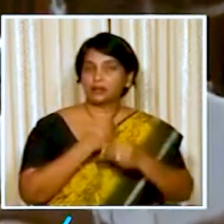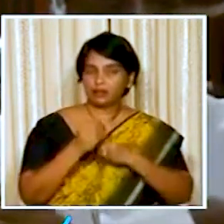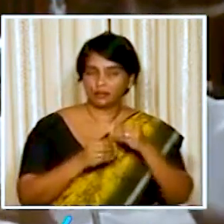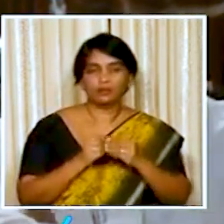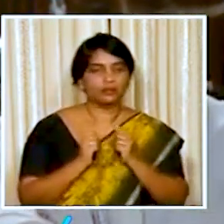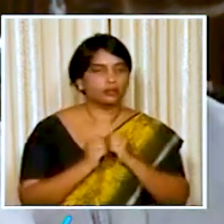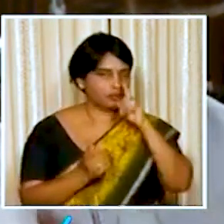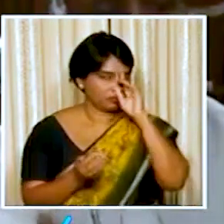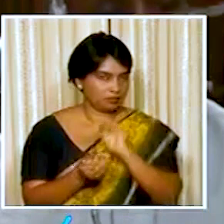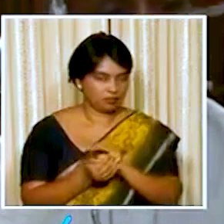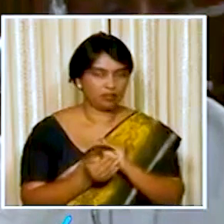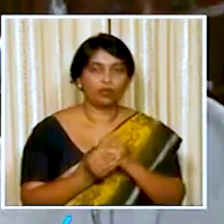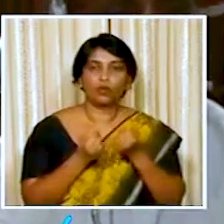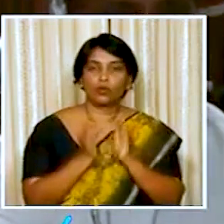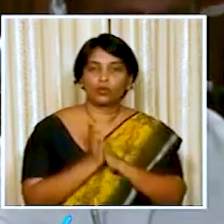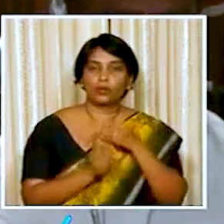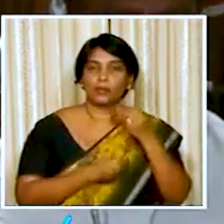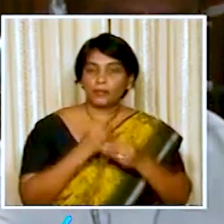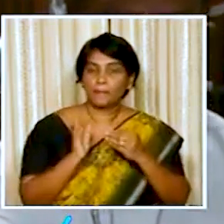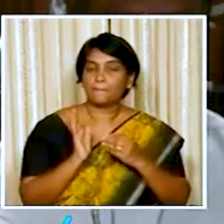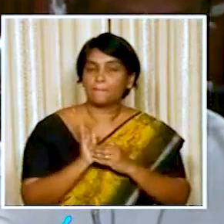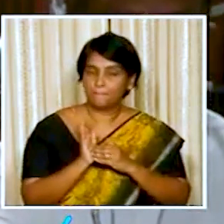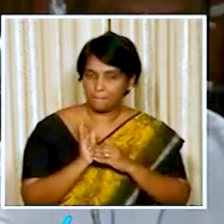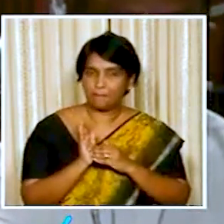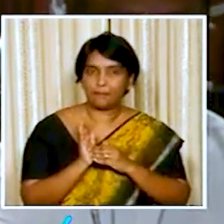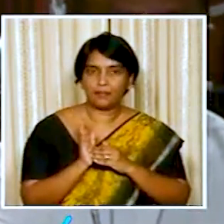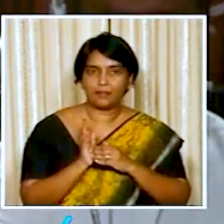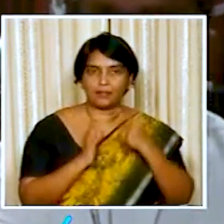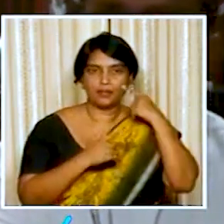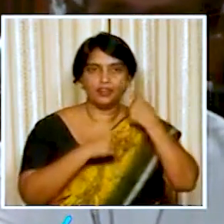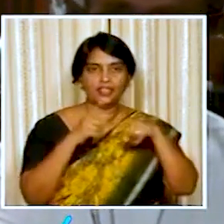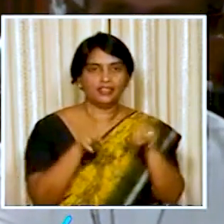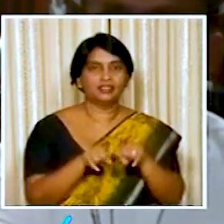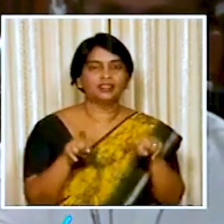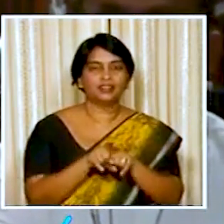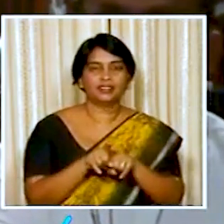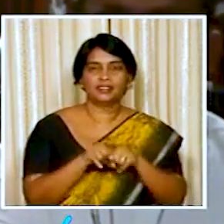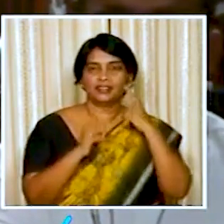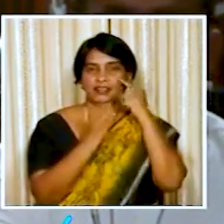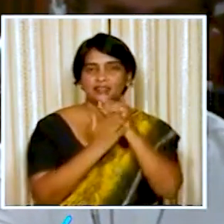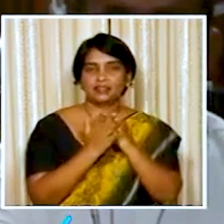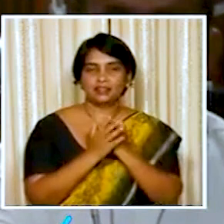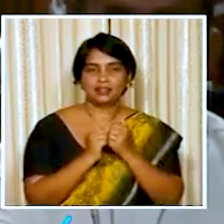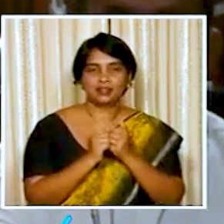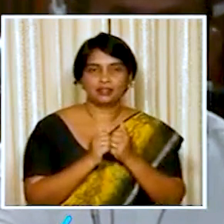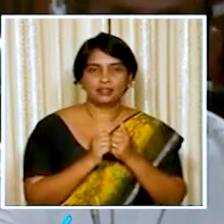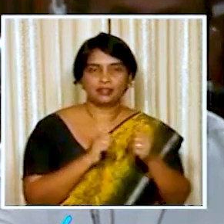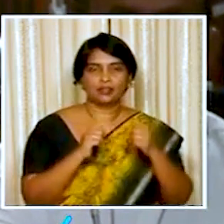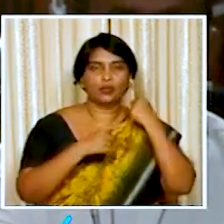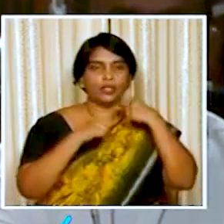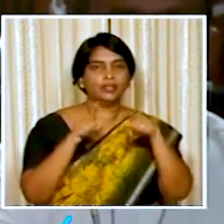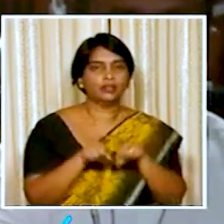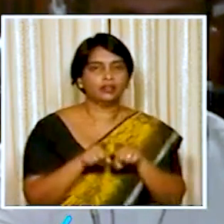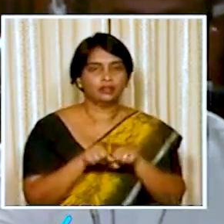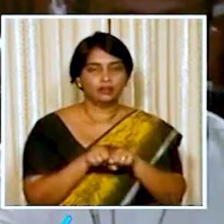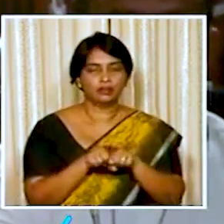රැක ගැනීම. මේ රටේ ස්වයං රැකියා කරන මිලියනකට වැඩි ජනතාව බේරා ගැනීම. අන්න ඒ කාරණේ මේ රජය කරේ නැහැ.